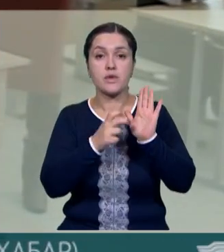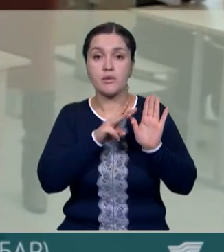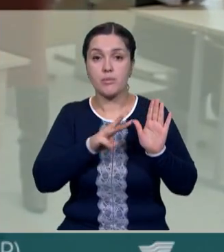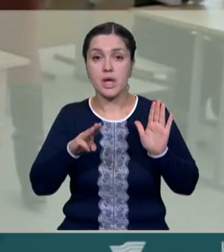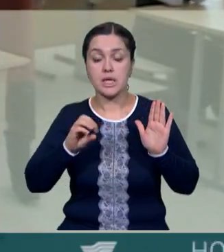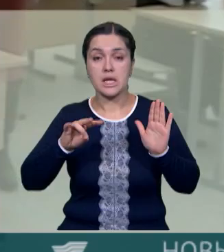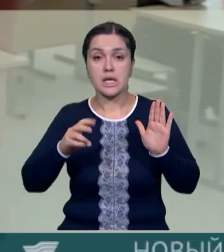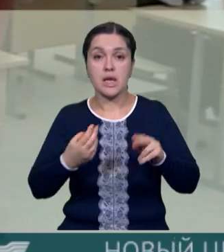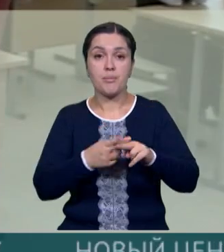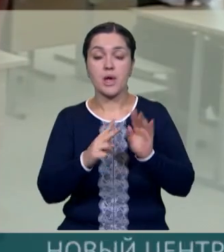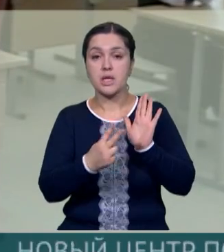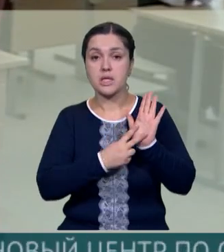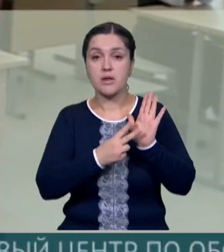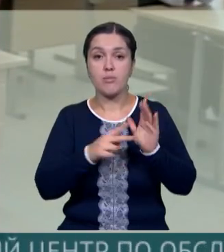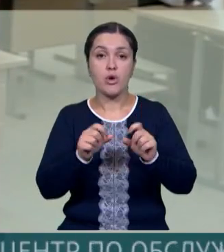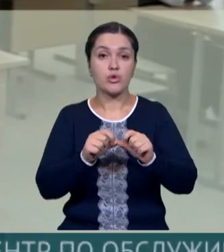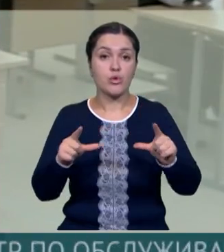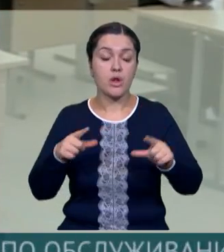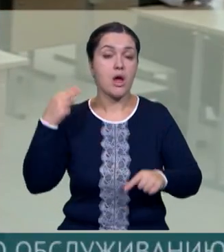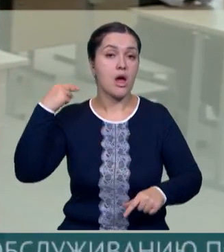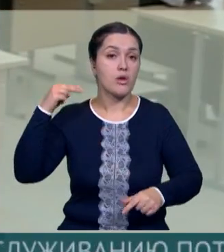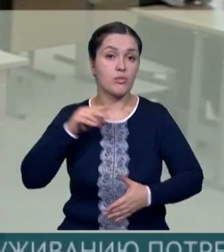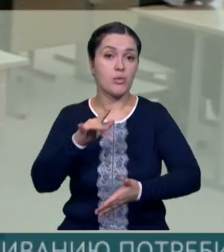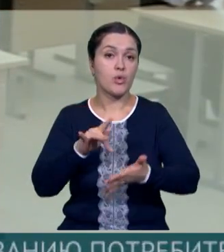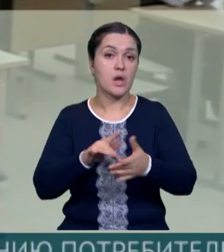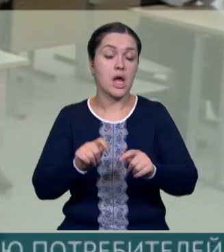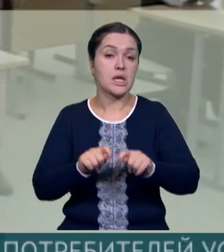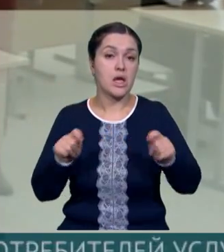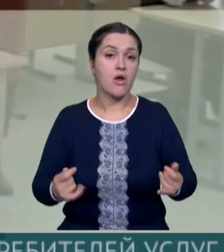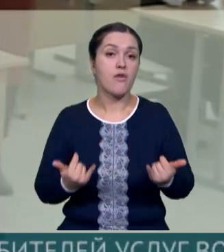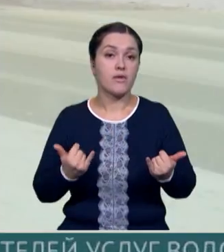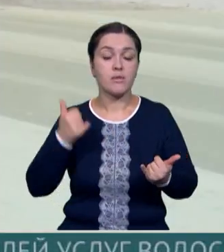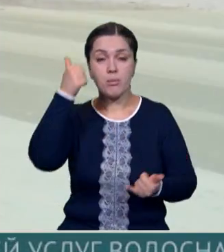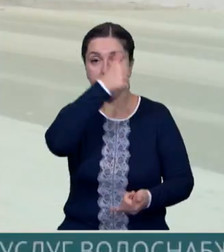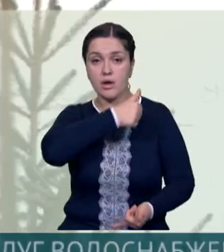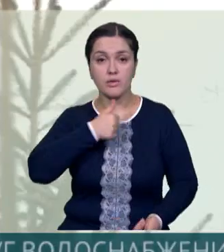тенге. Это уже седьмая по счету школа в Актобе, которую открывают в этом году.